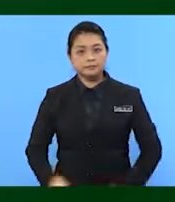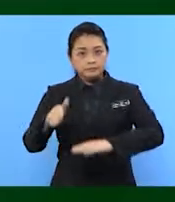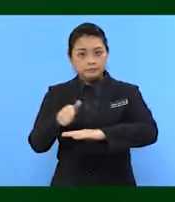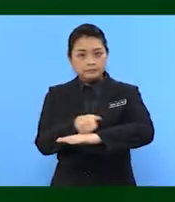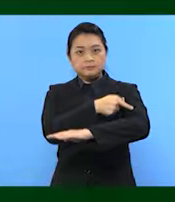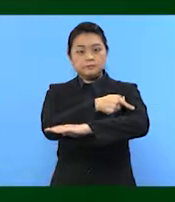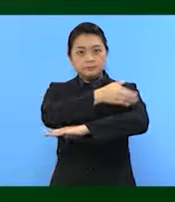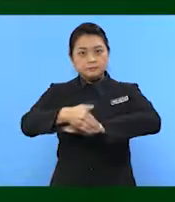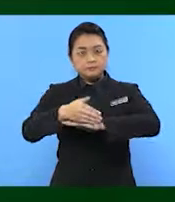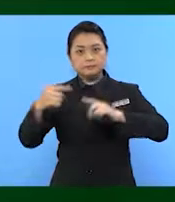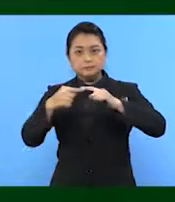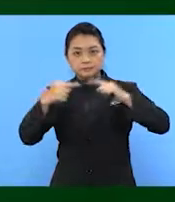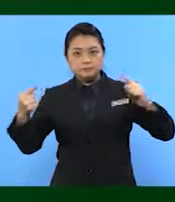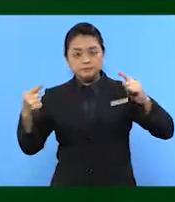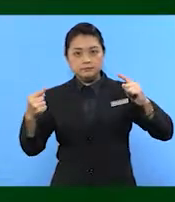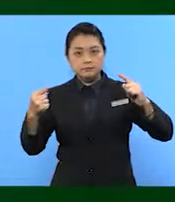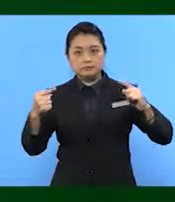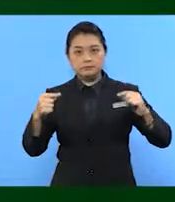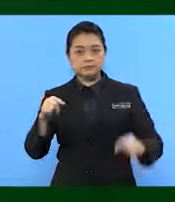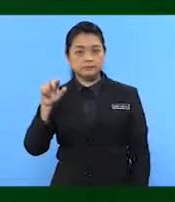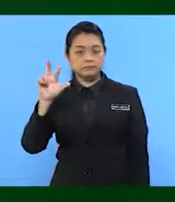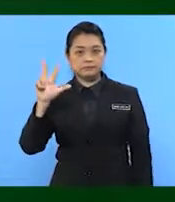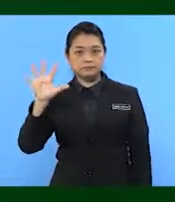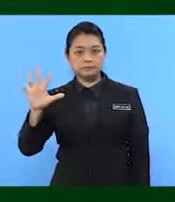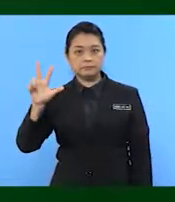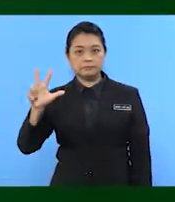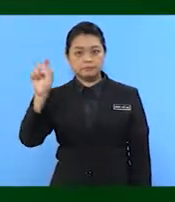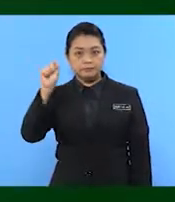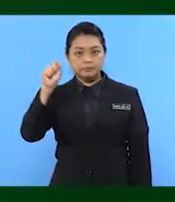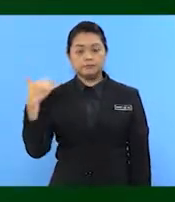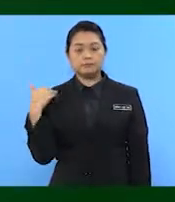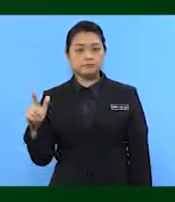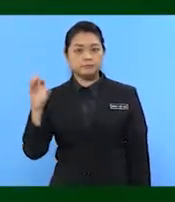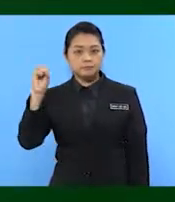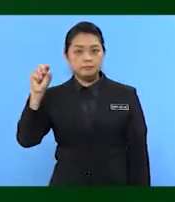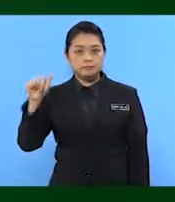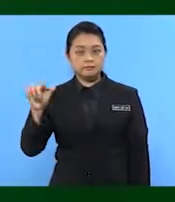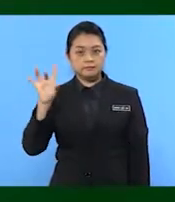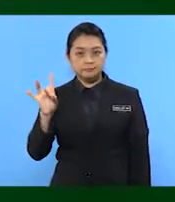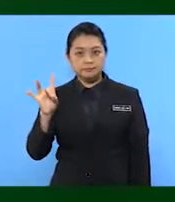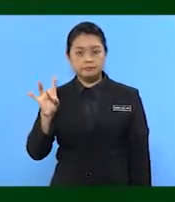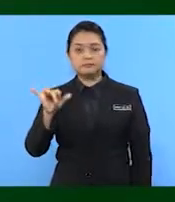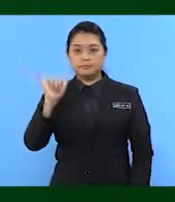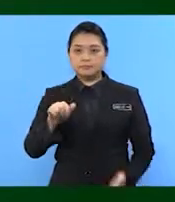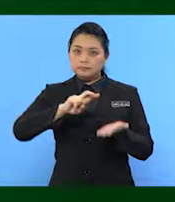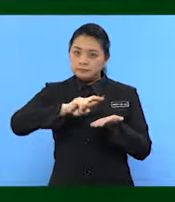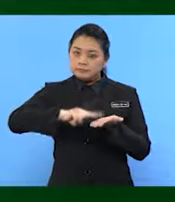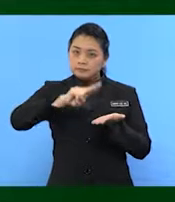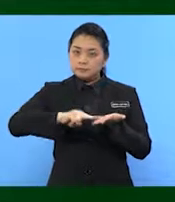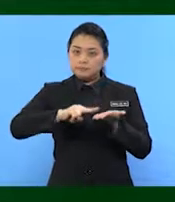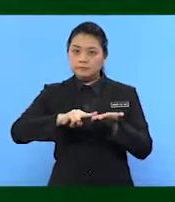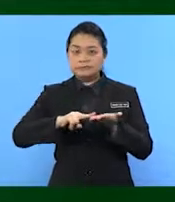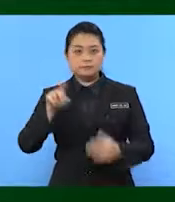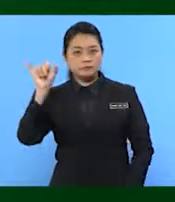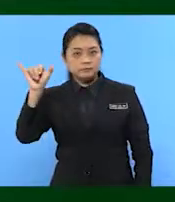Panjang sisi bertentangan dengan sudut 53 darjah ialah sifar perpuluhan 8 yang dibaca daripada koordinat